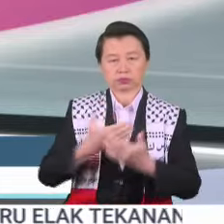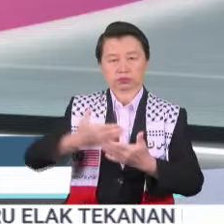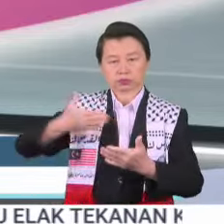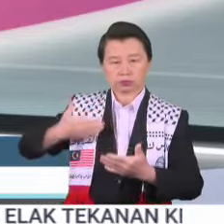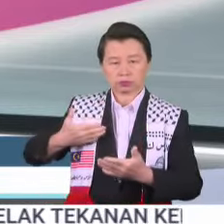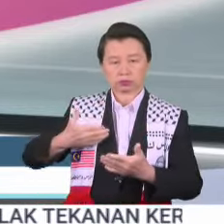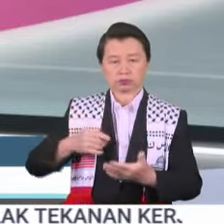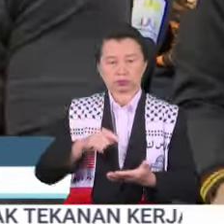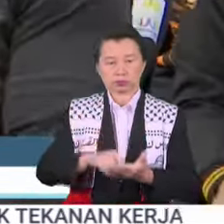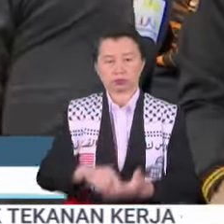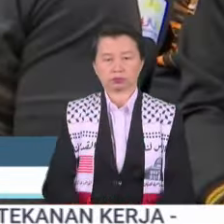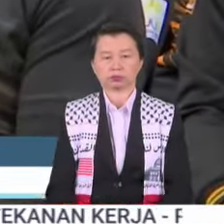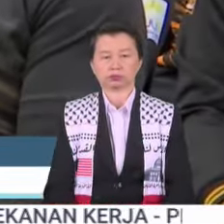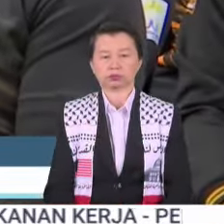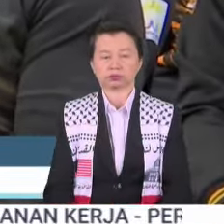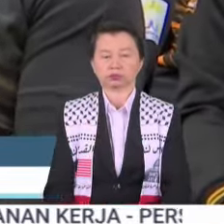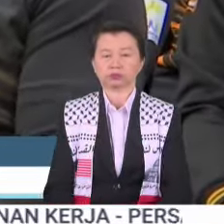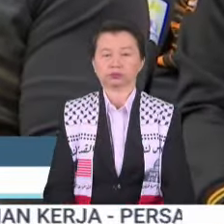ini.